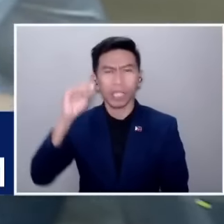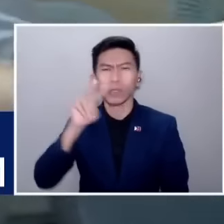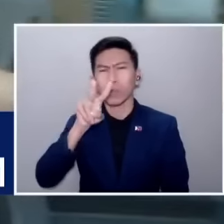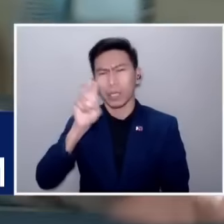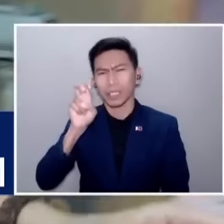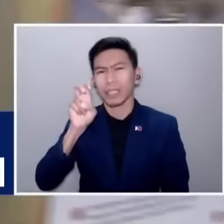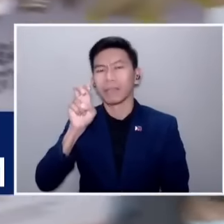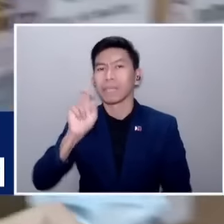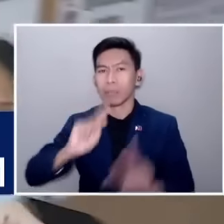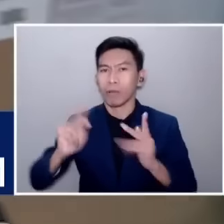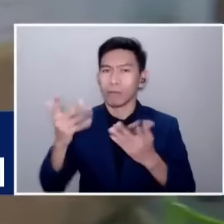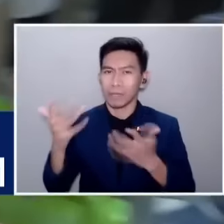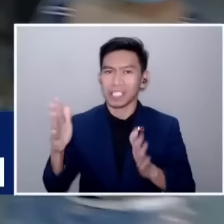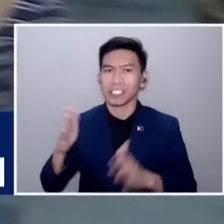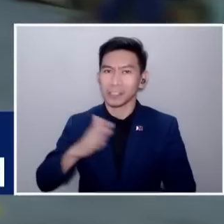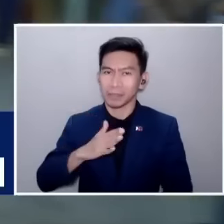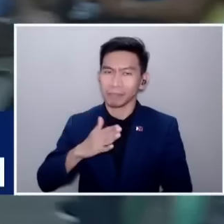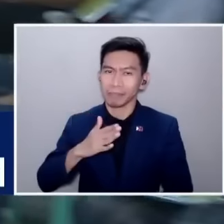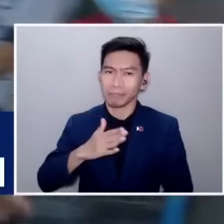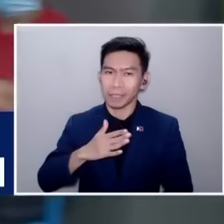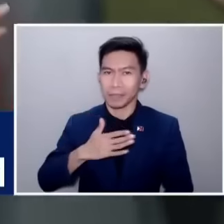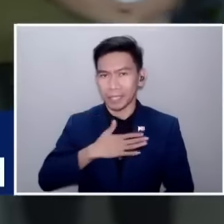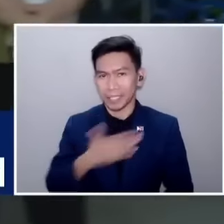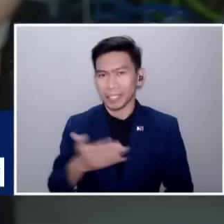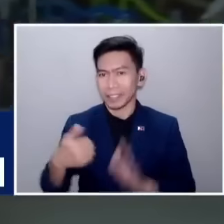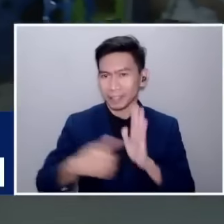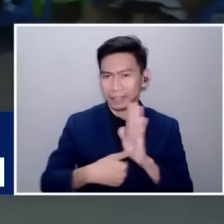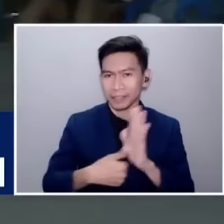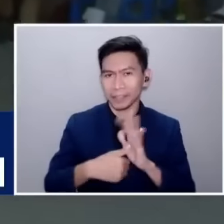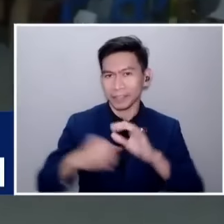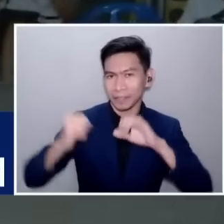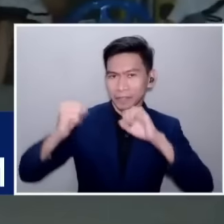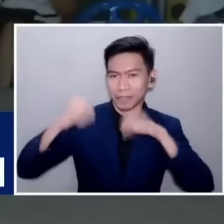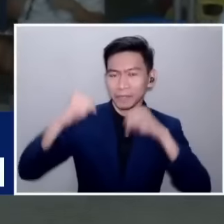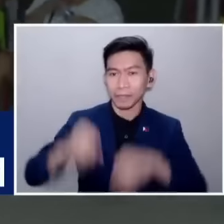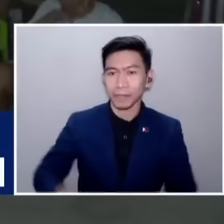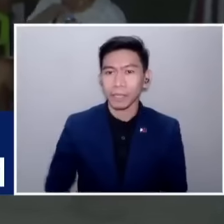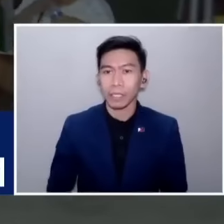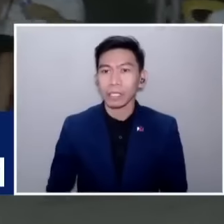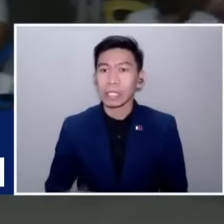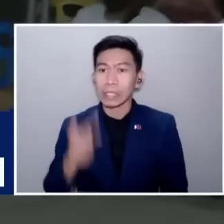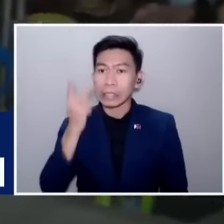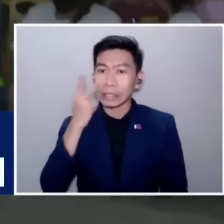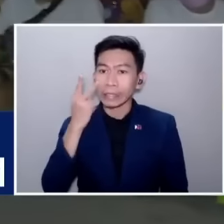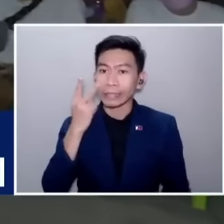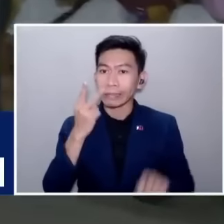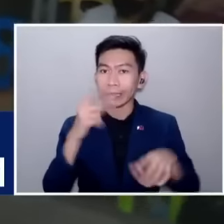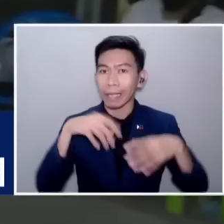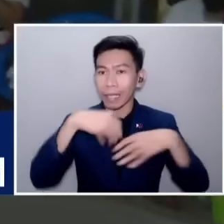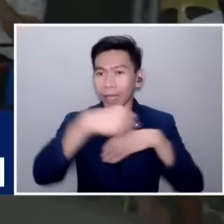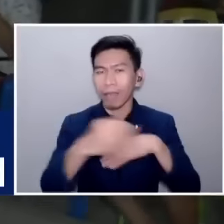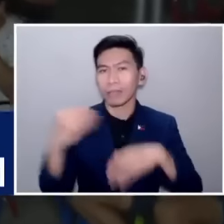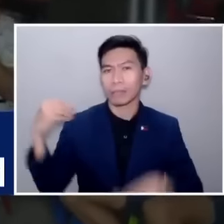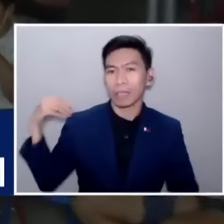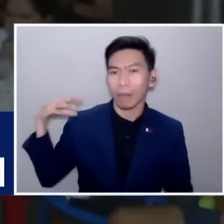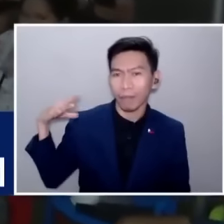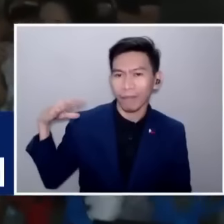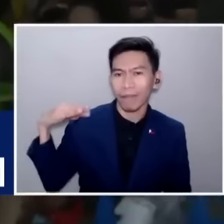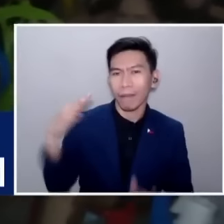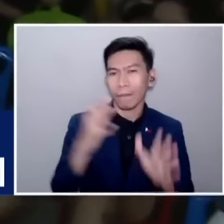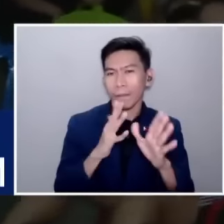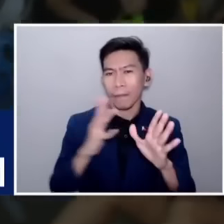dito, puntahan lang natin, pag tiningnan nyo dito, marami pang mga naghihintay na ating mga botante. Yan yung